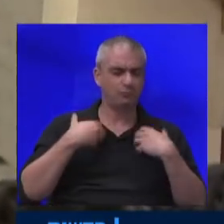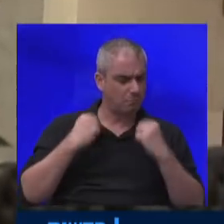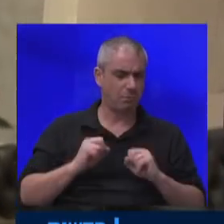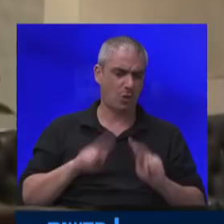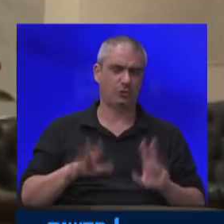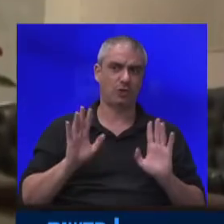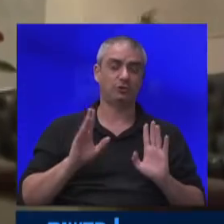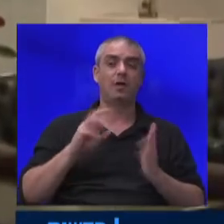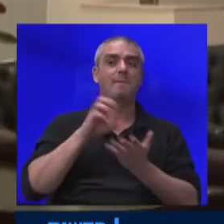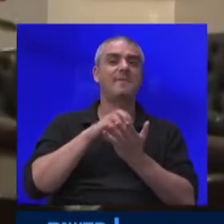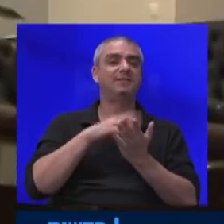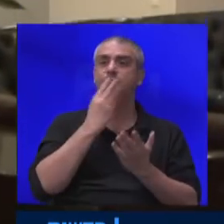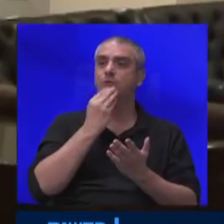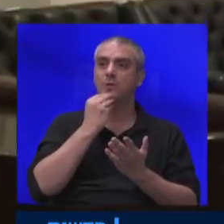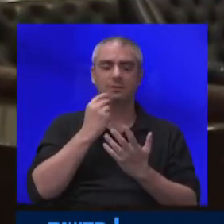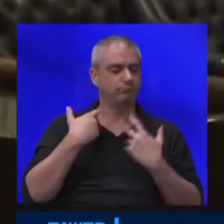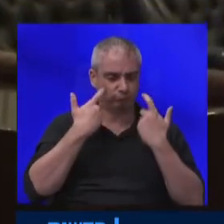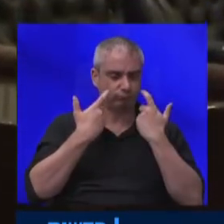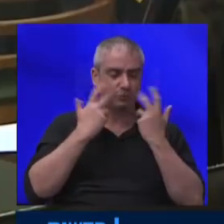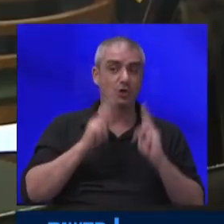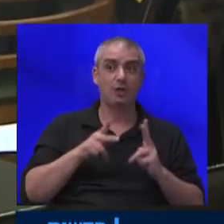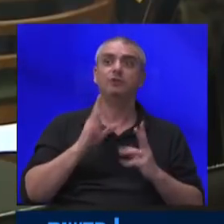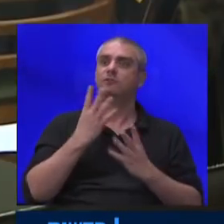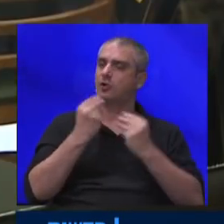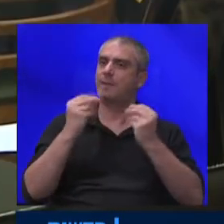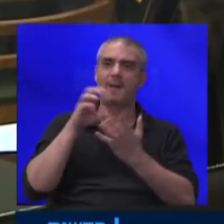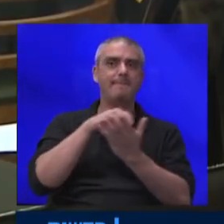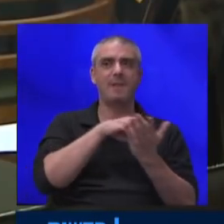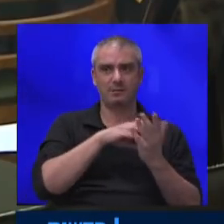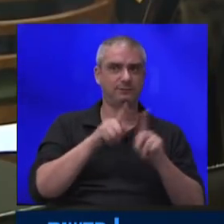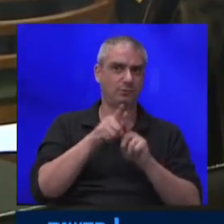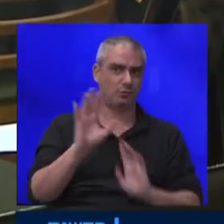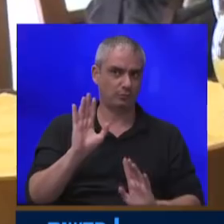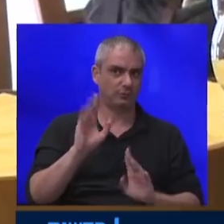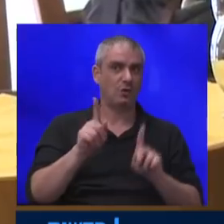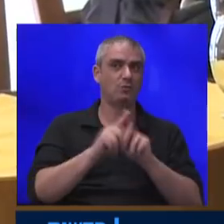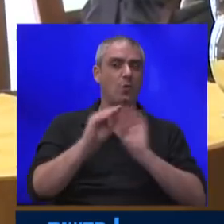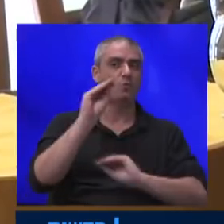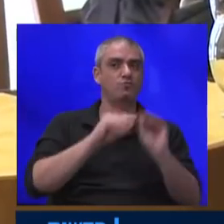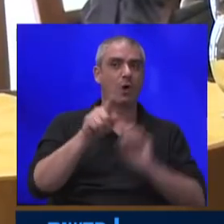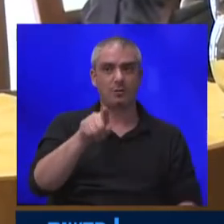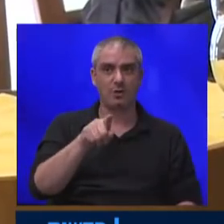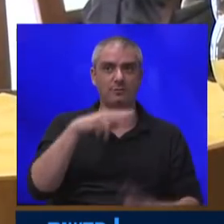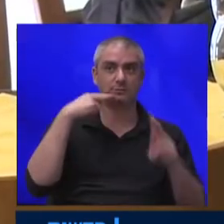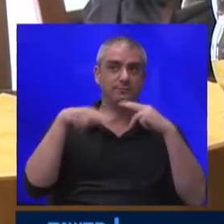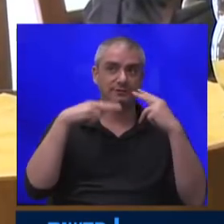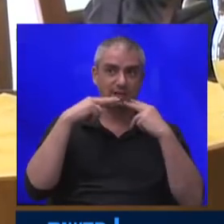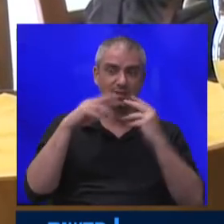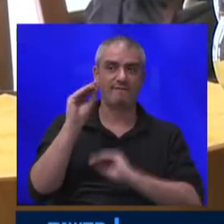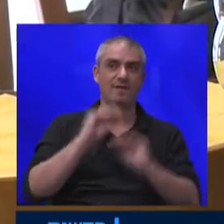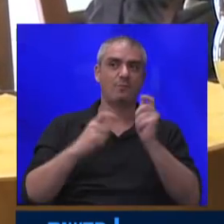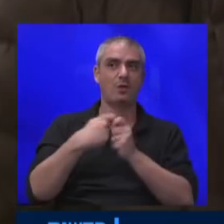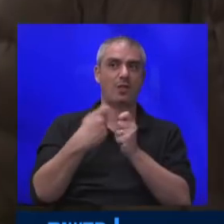היהודיים מובטחים, ויש לא מעט מרכזים כאלה, כמו המועדון הזה, מסעדה ומועדון קלפים. מאוד